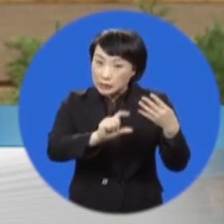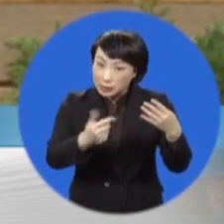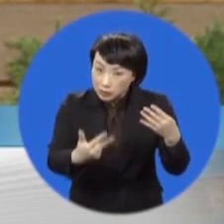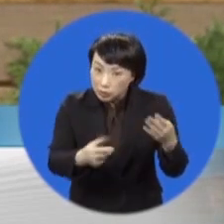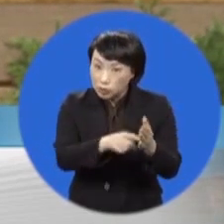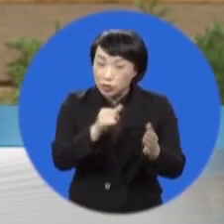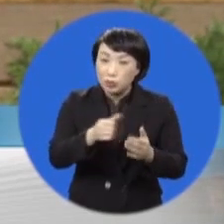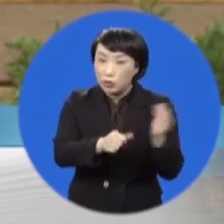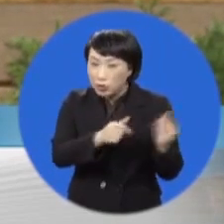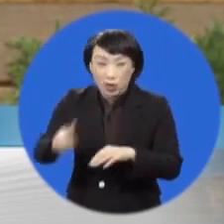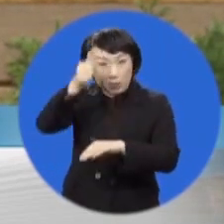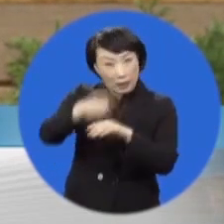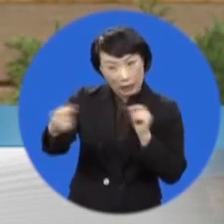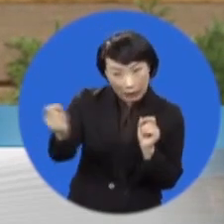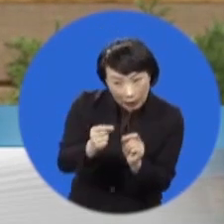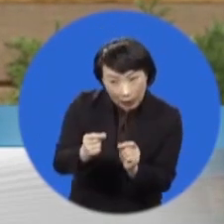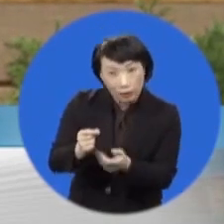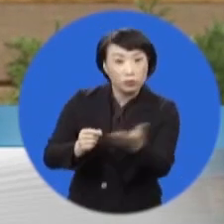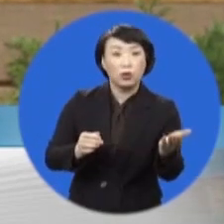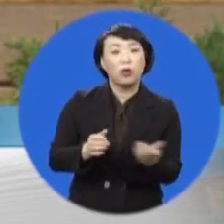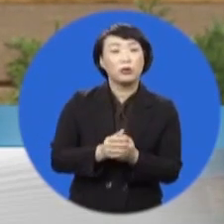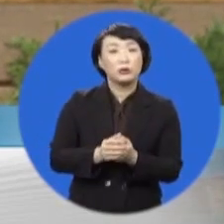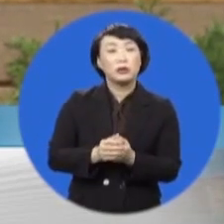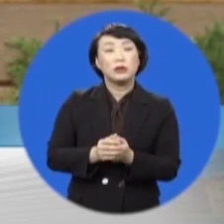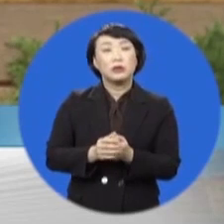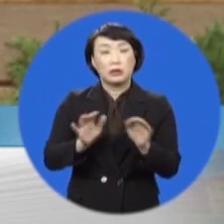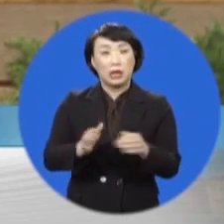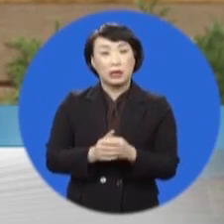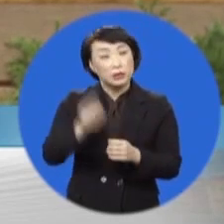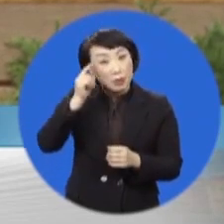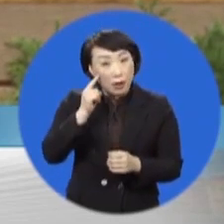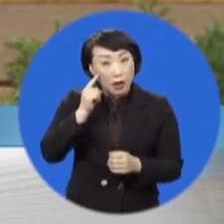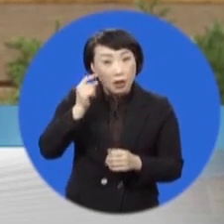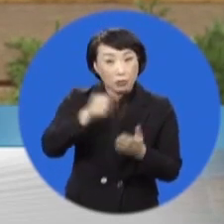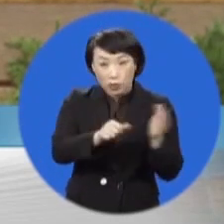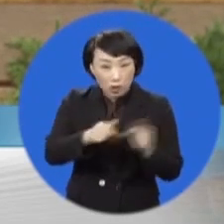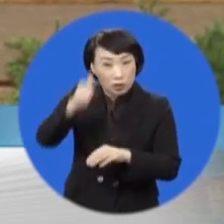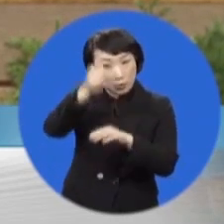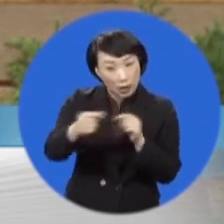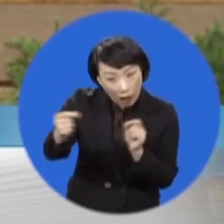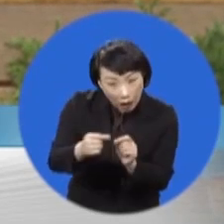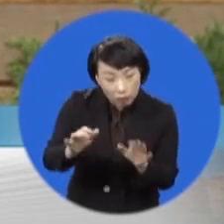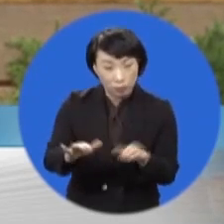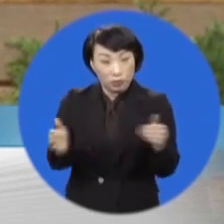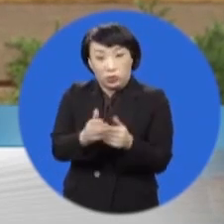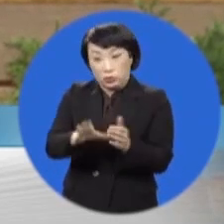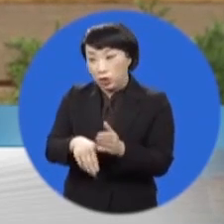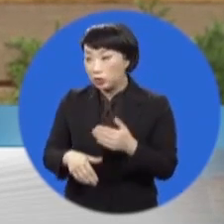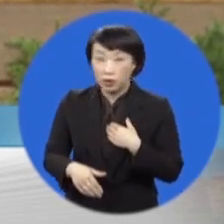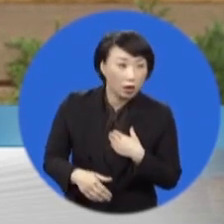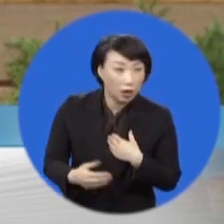만물에 마지막에 가까와 씁니까 그럼 만물의 마지막에 가까와 쓴 만물이 끝나버릴 때